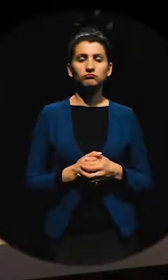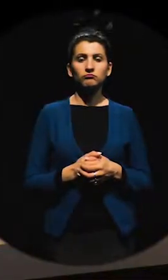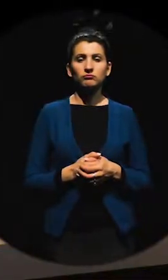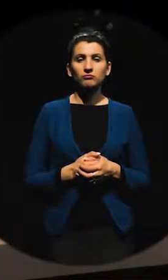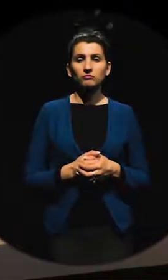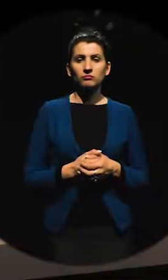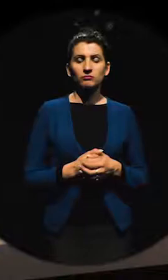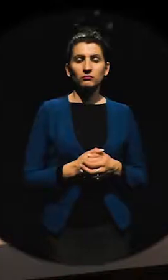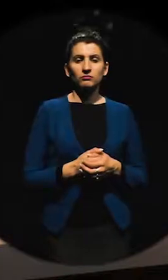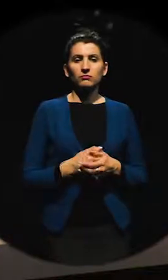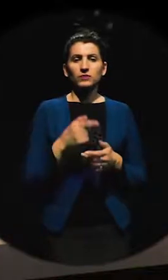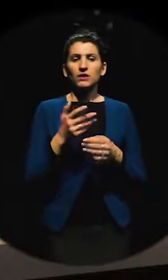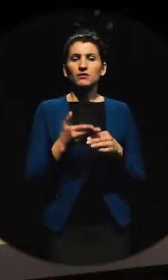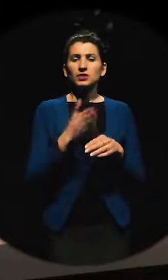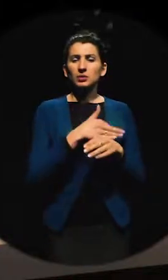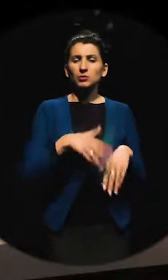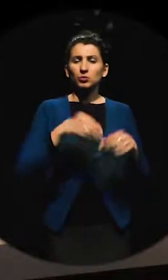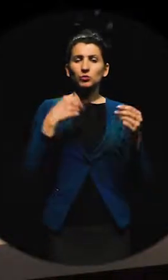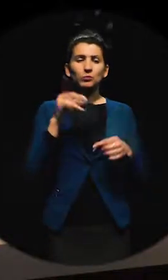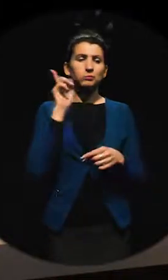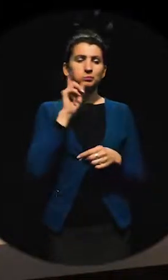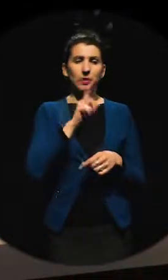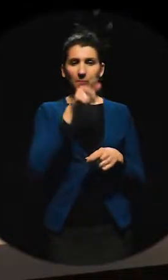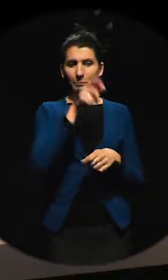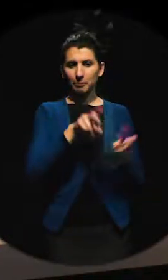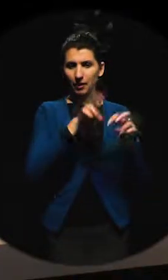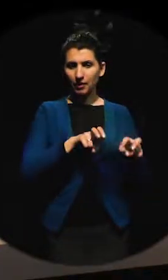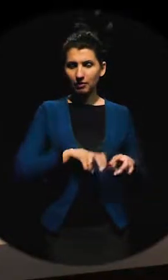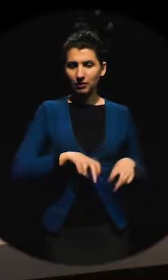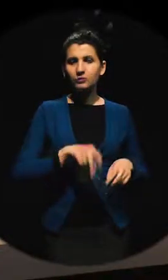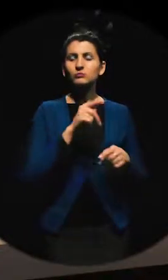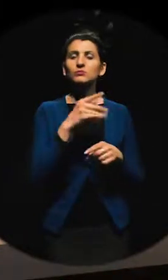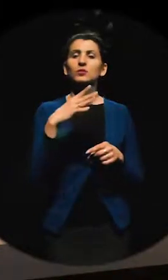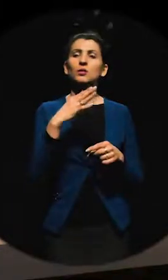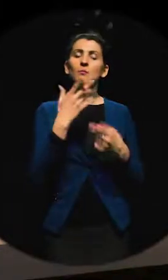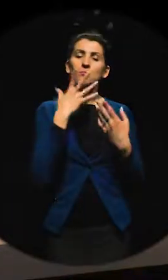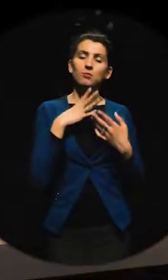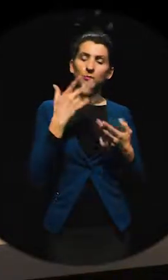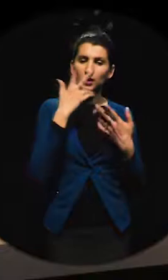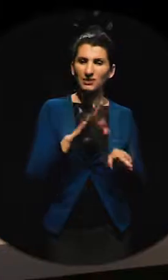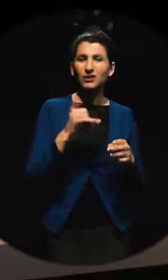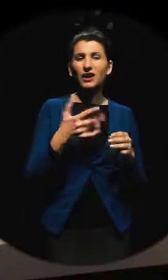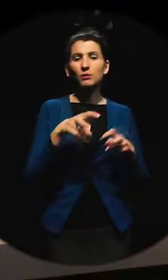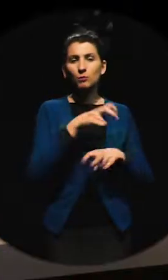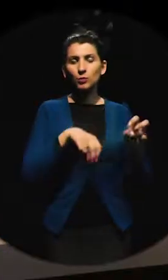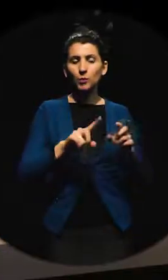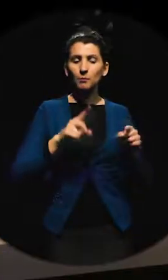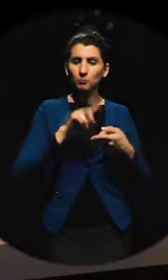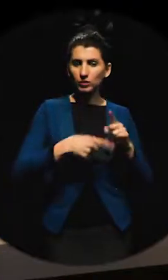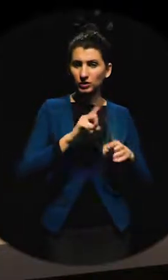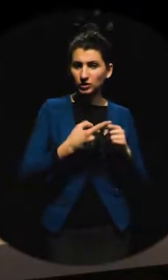Tom Shakespeare, którego przywołałam na początku, on pokazuje, jak ten ruch polityczny osób z